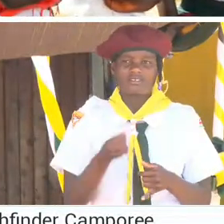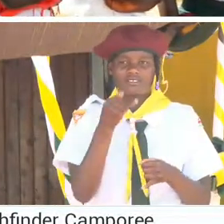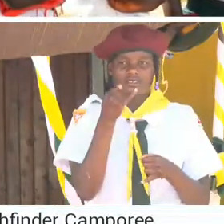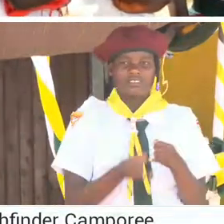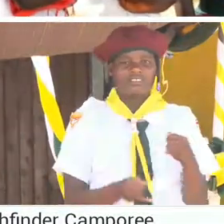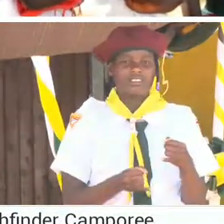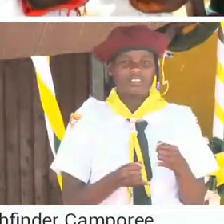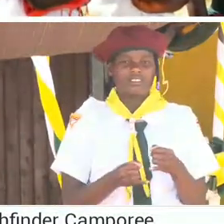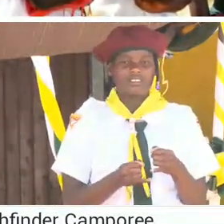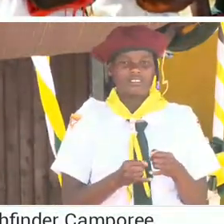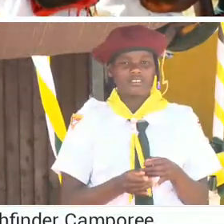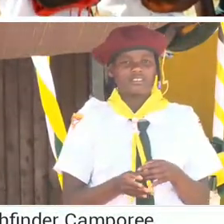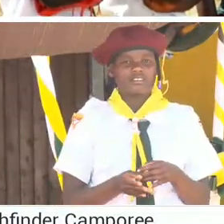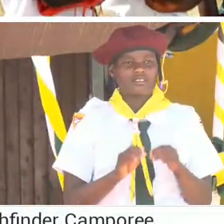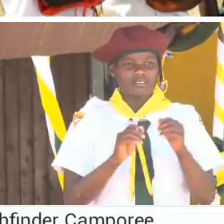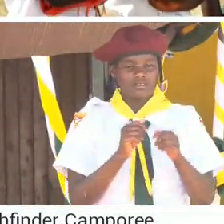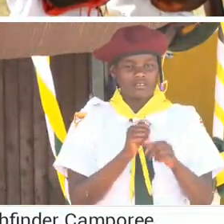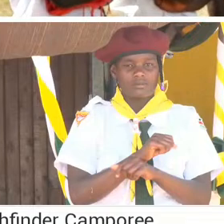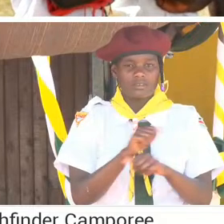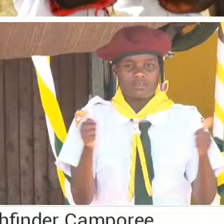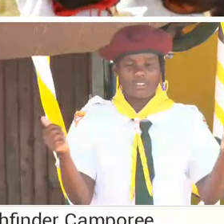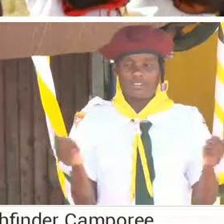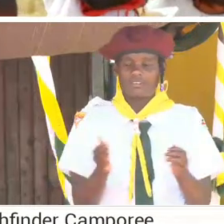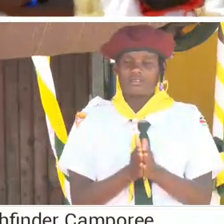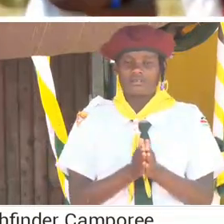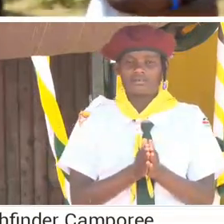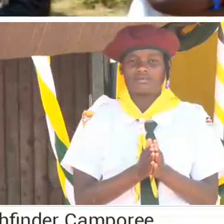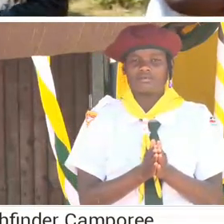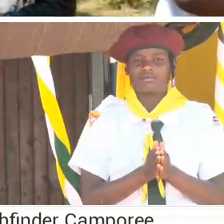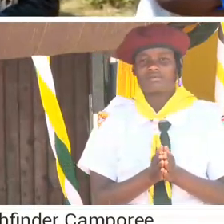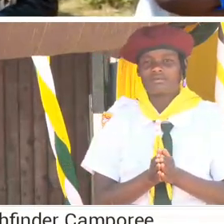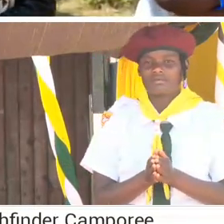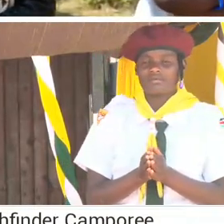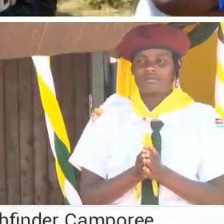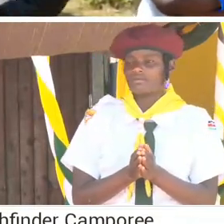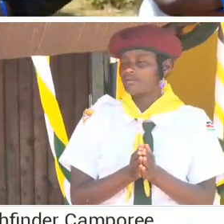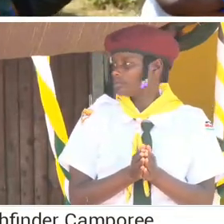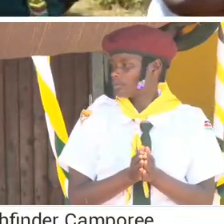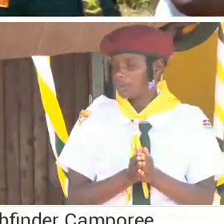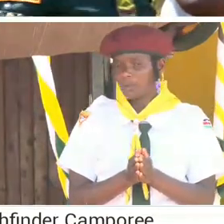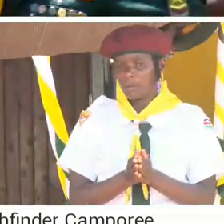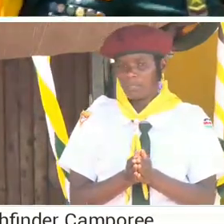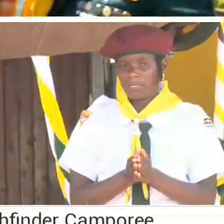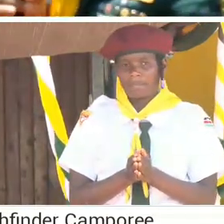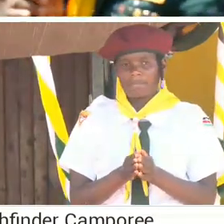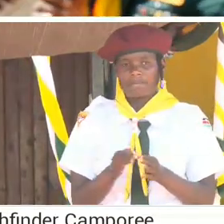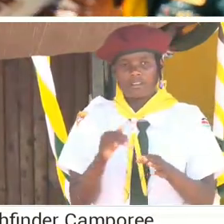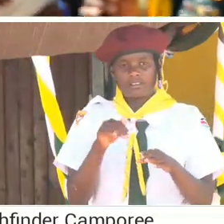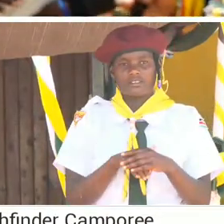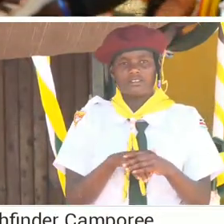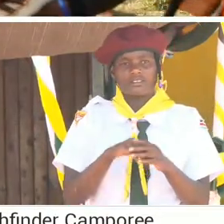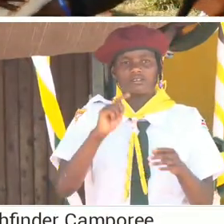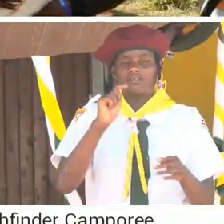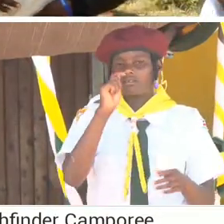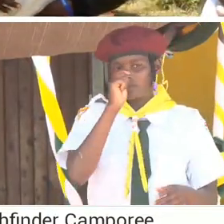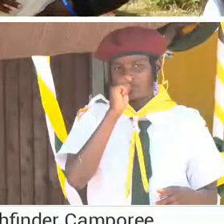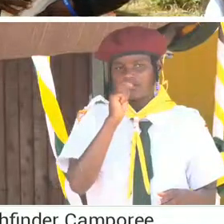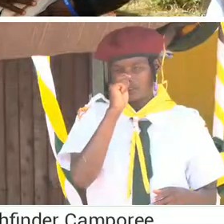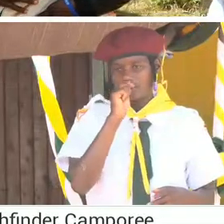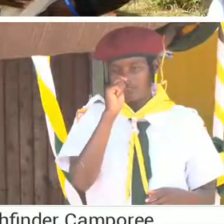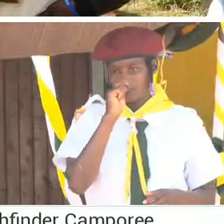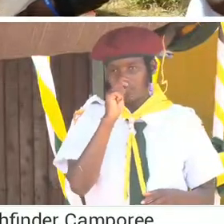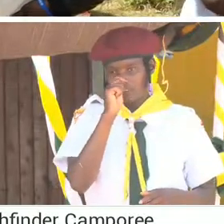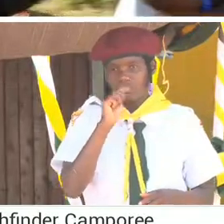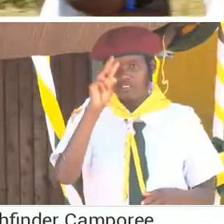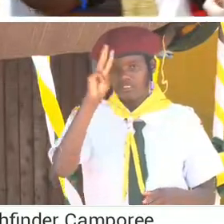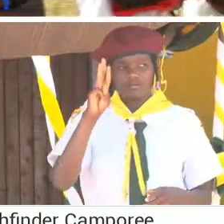salamu. Dr. David Mpwani, rais wa field ya Tanzania Rift Field, ametuma salamu kwa